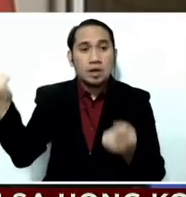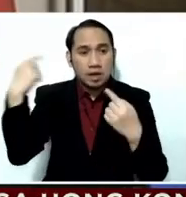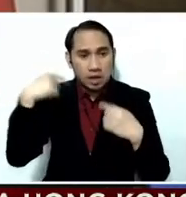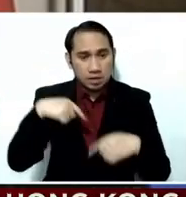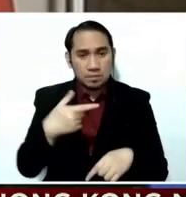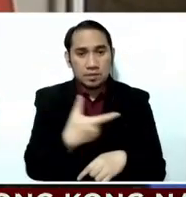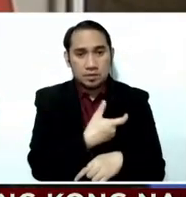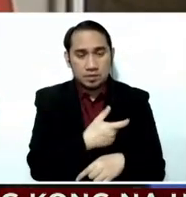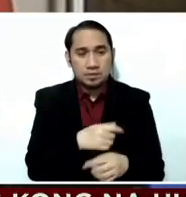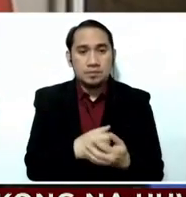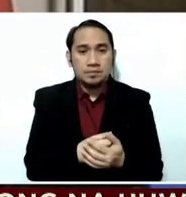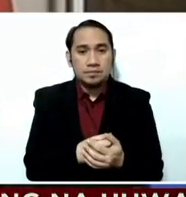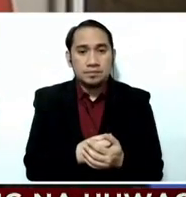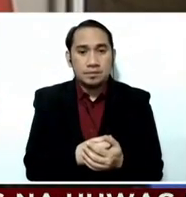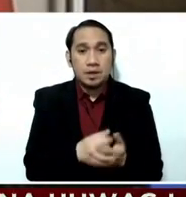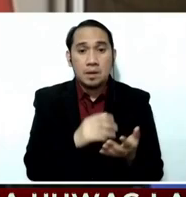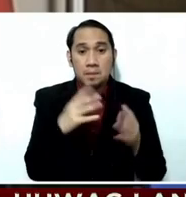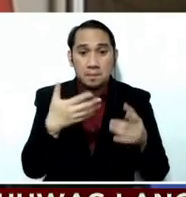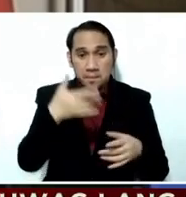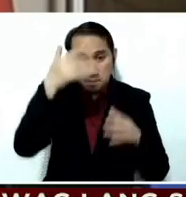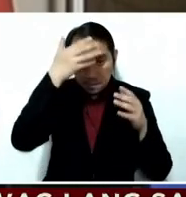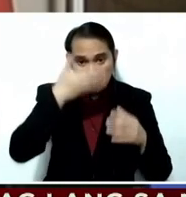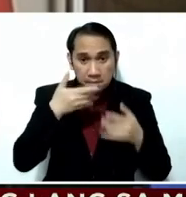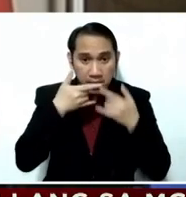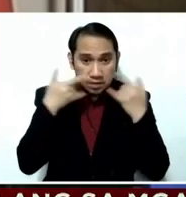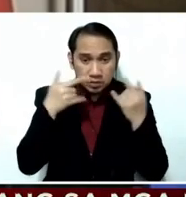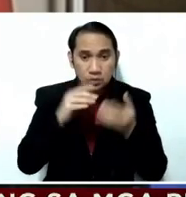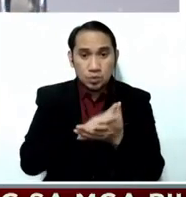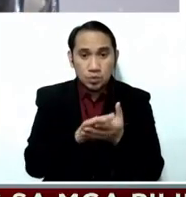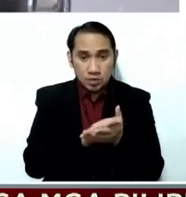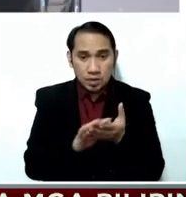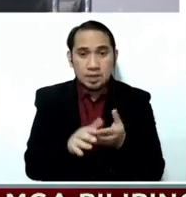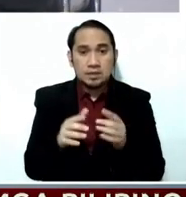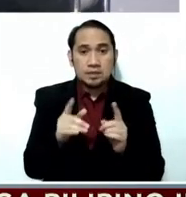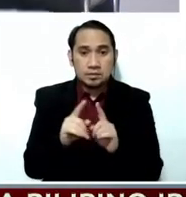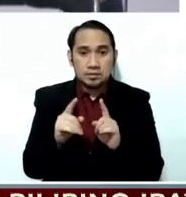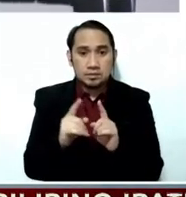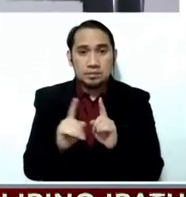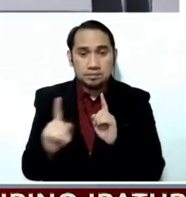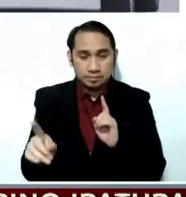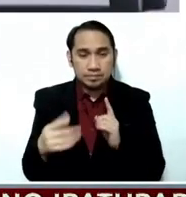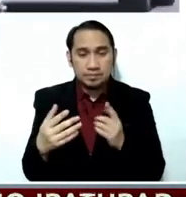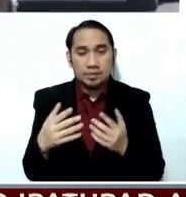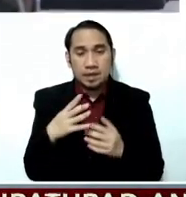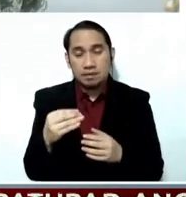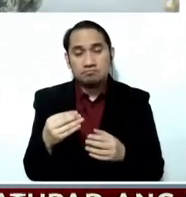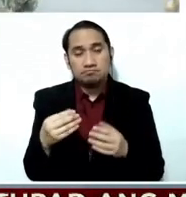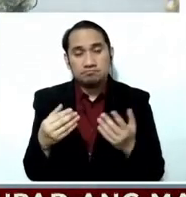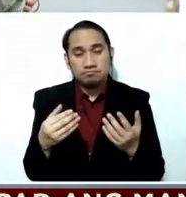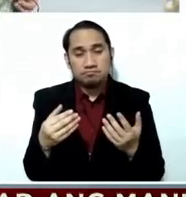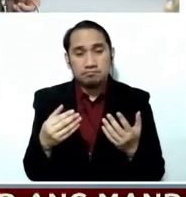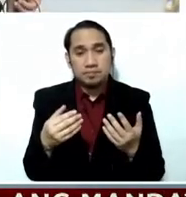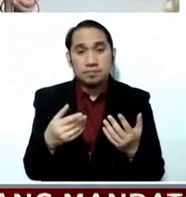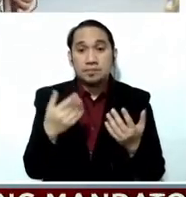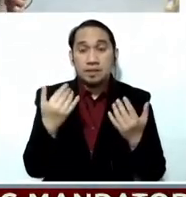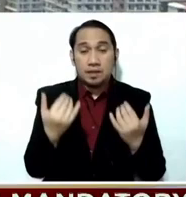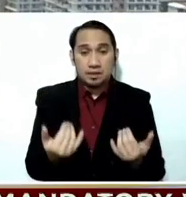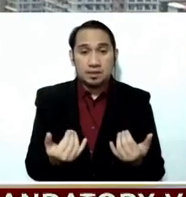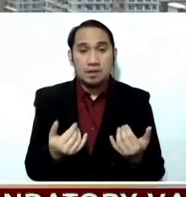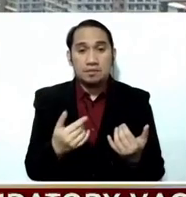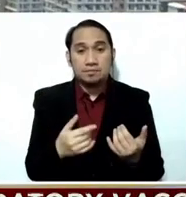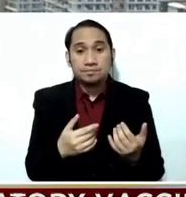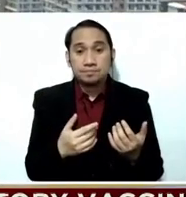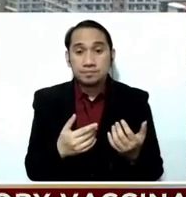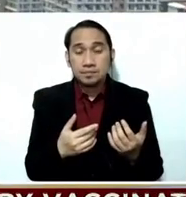hugas, iwas. At pagdating po ng bakuna, idagdag ang bakuna. Binigyang diin din ng National Economic and Development Authority